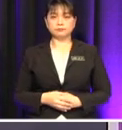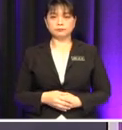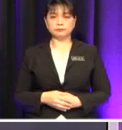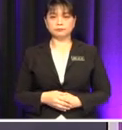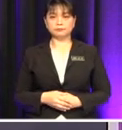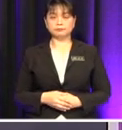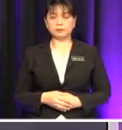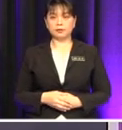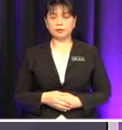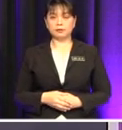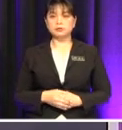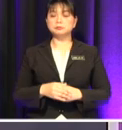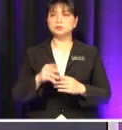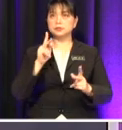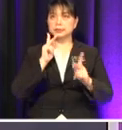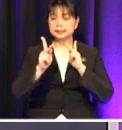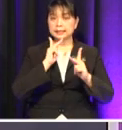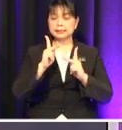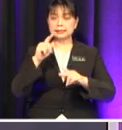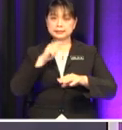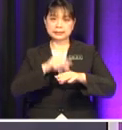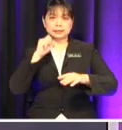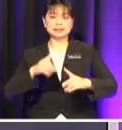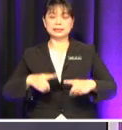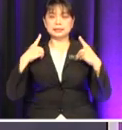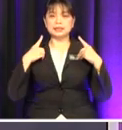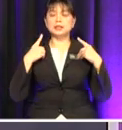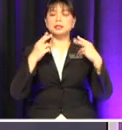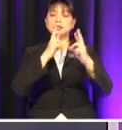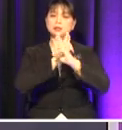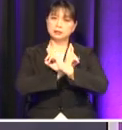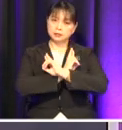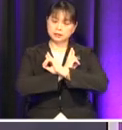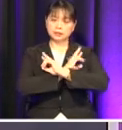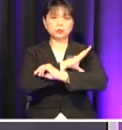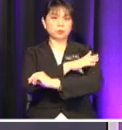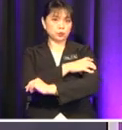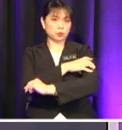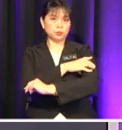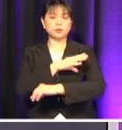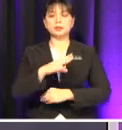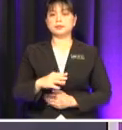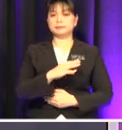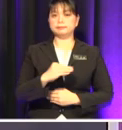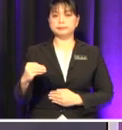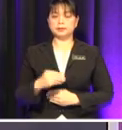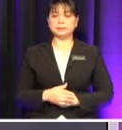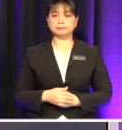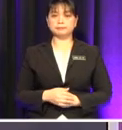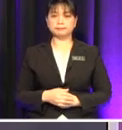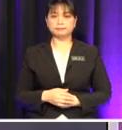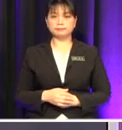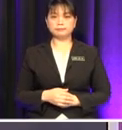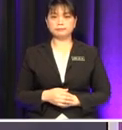kata-kata rangsangan diri kemudian rileks progresif Oke dan satu lagi ialah